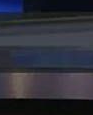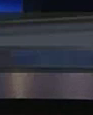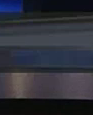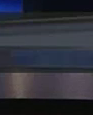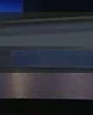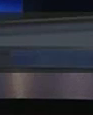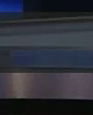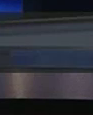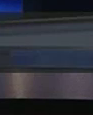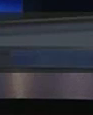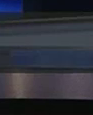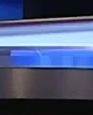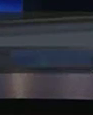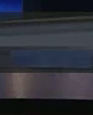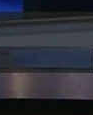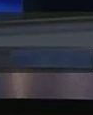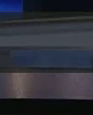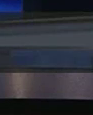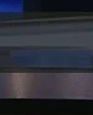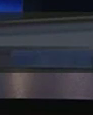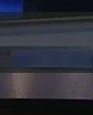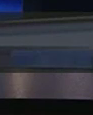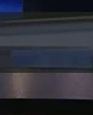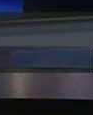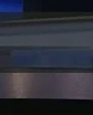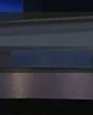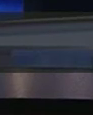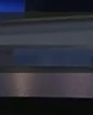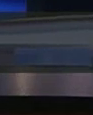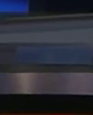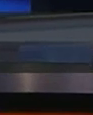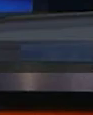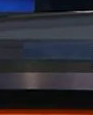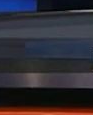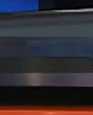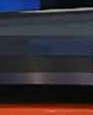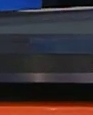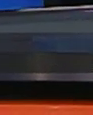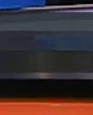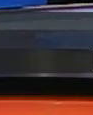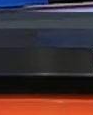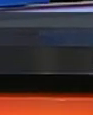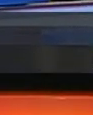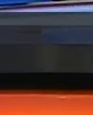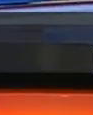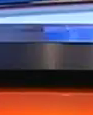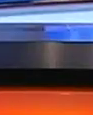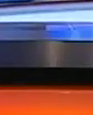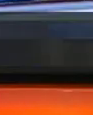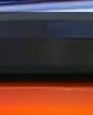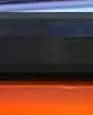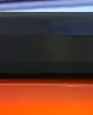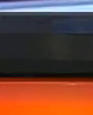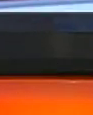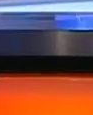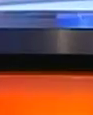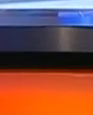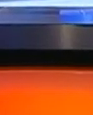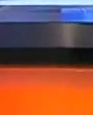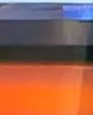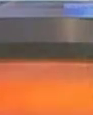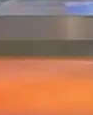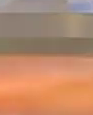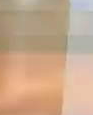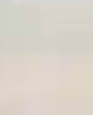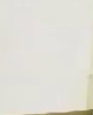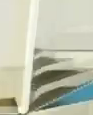זה מה שעשתה הכנסת השבוע, נהיה כאן שוב גם בשבוע הבא עם עוד חקיקה ועבודה פרלמנטרית במשכן. להתראות.